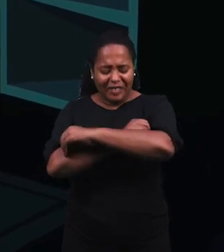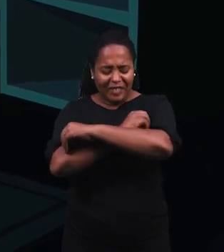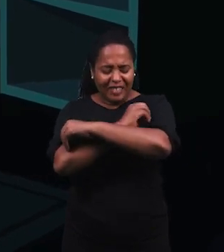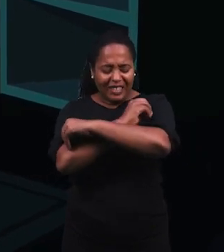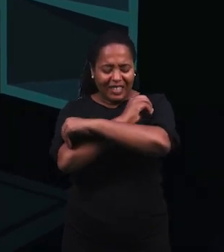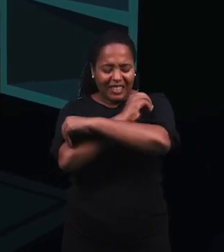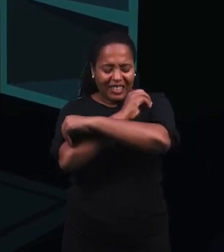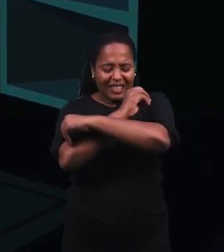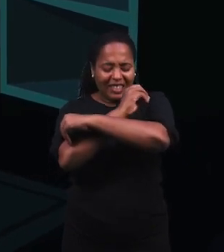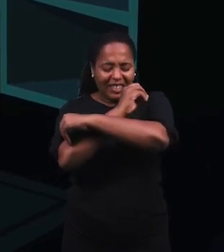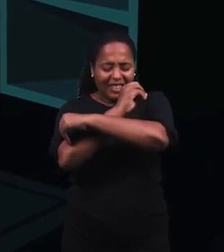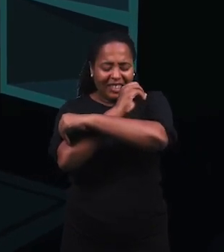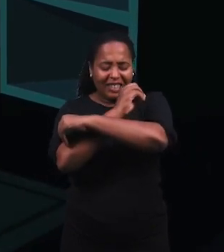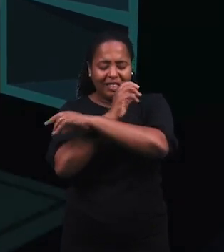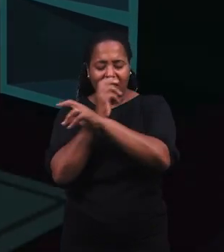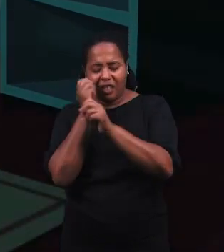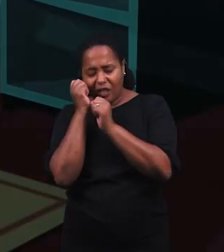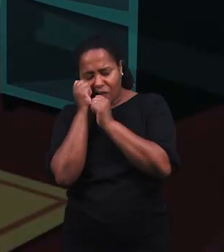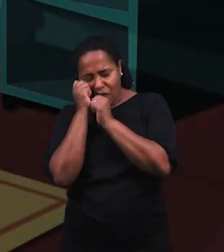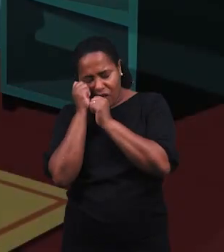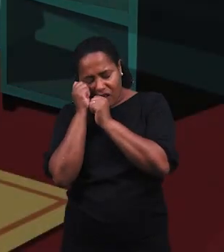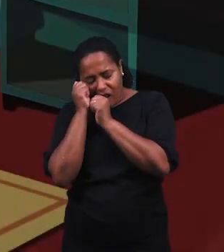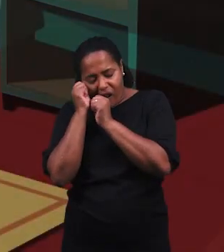И встаю рано,